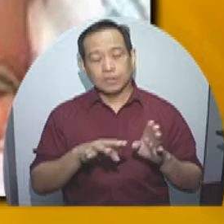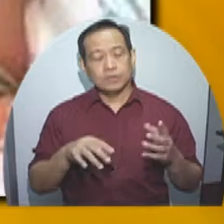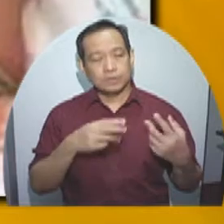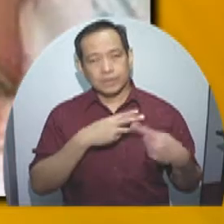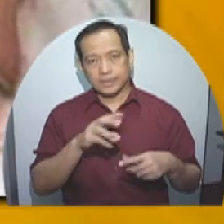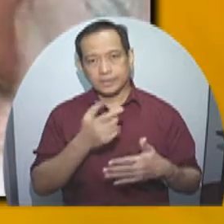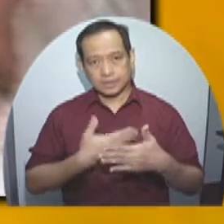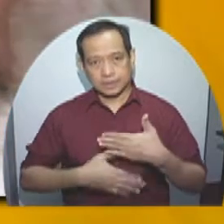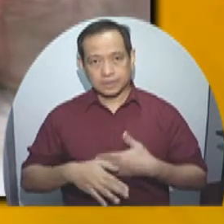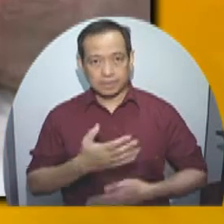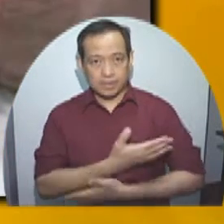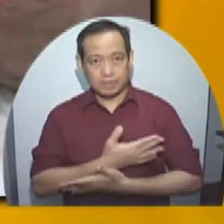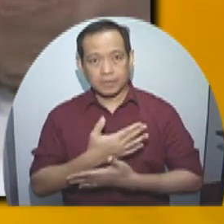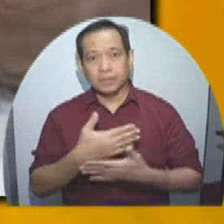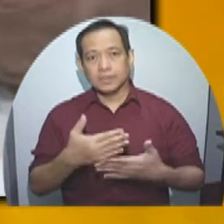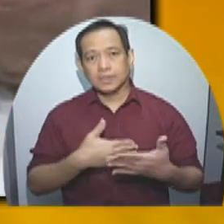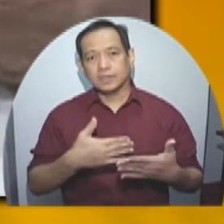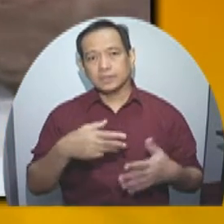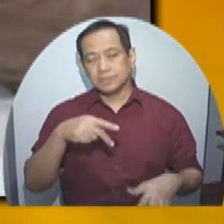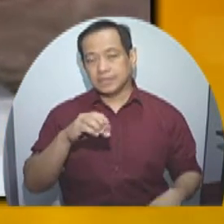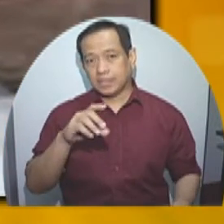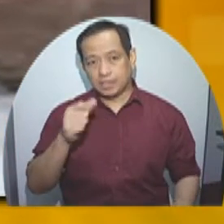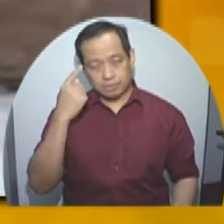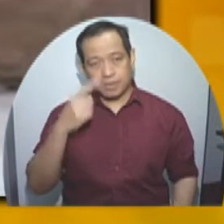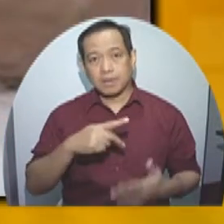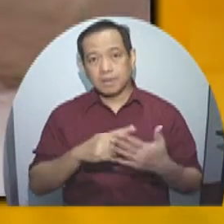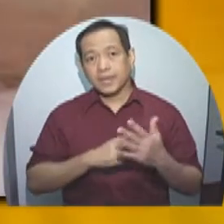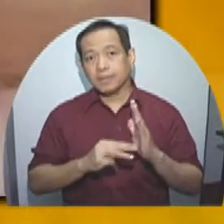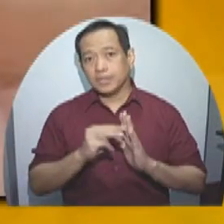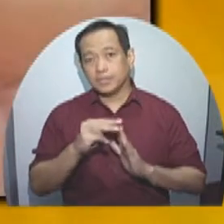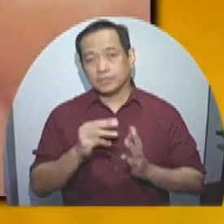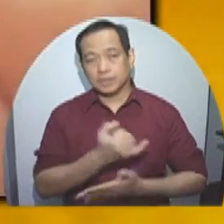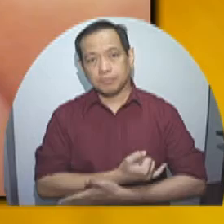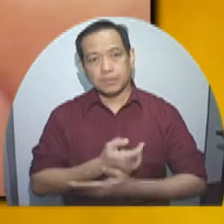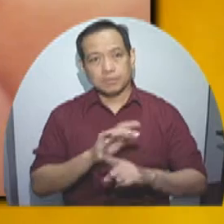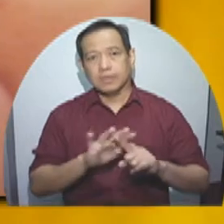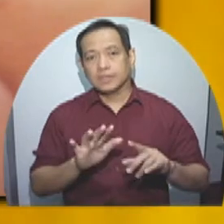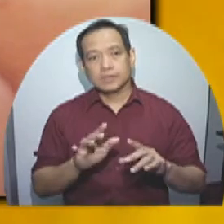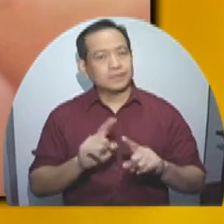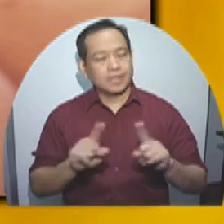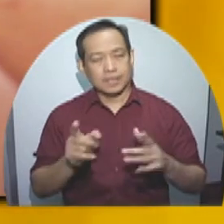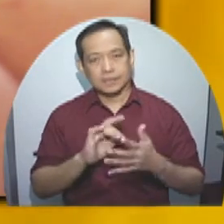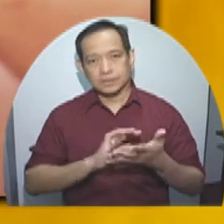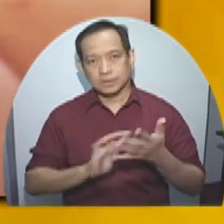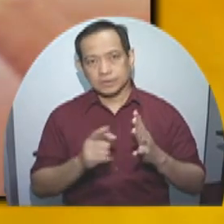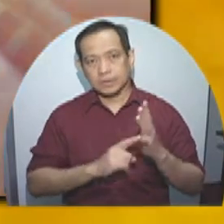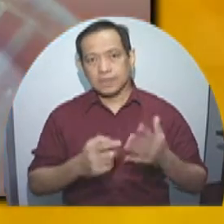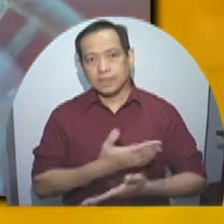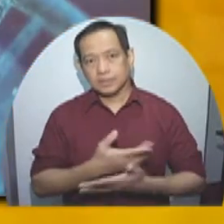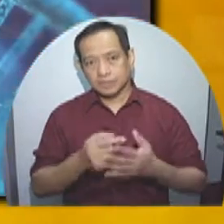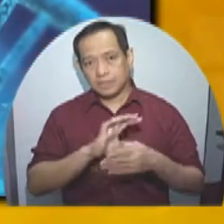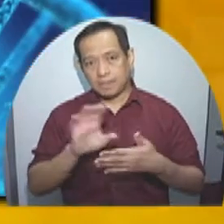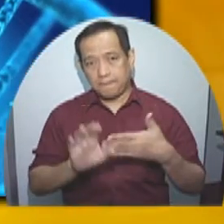sanggol. Ang PDA ay karaniwan sa mga premature infants pero hindi sa mga sanggol na kumpleto ang